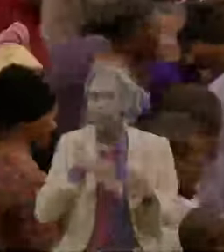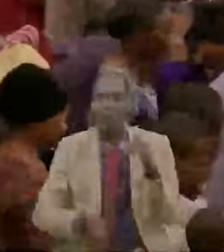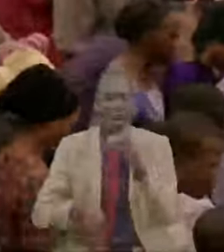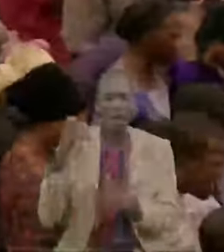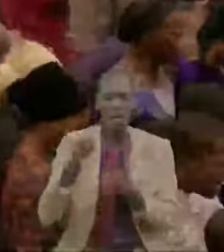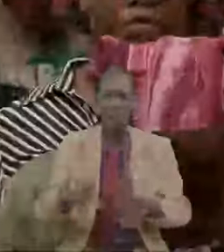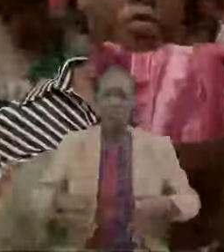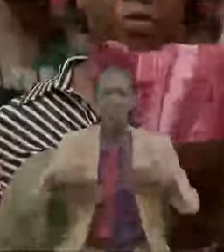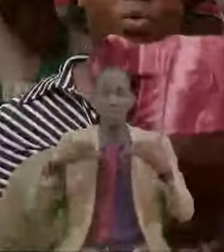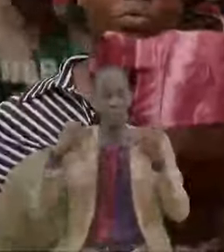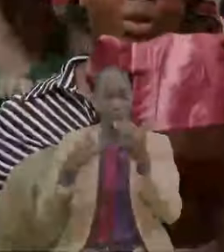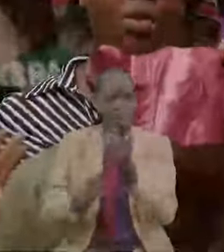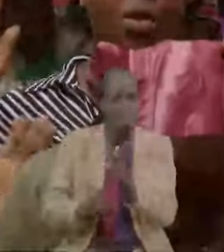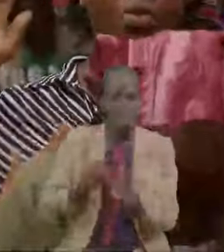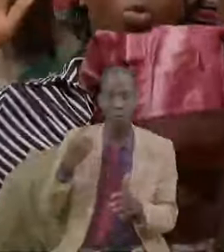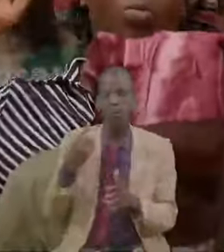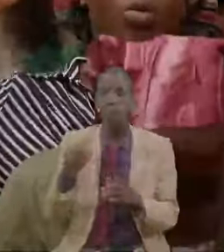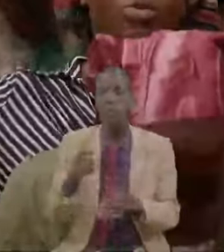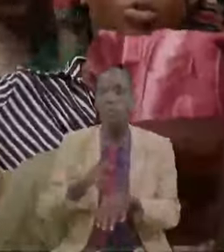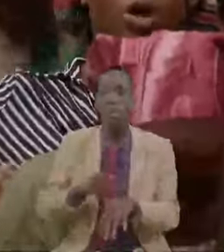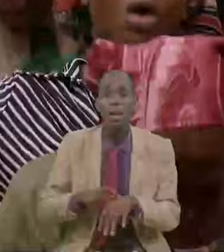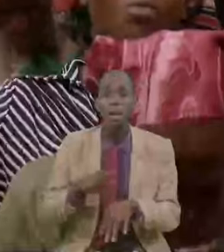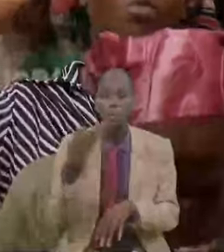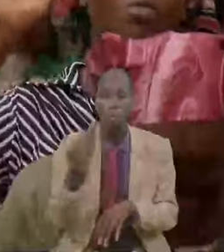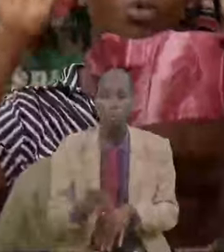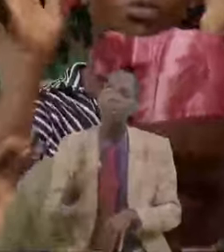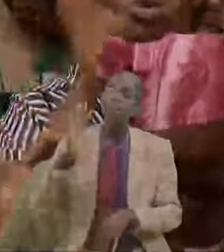vie. L'heure de sa force.